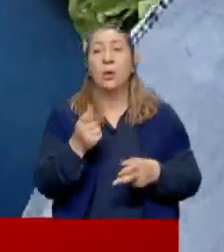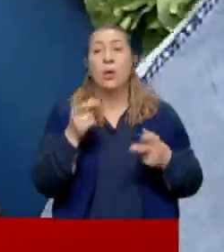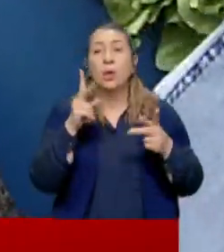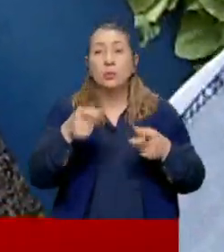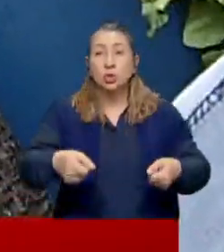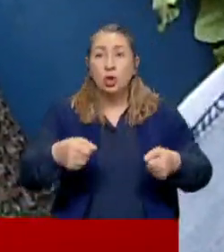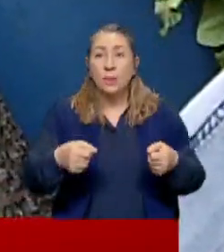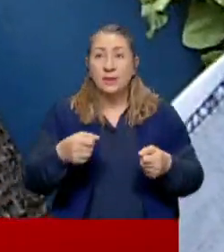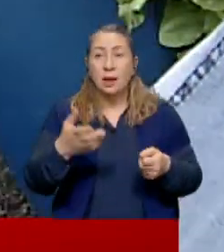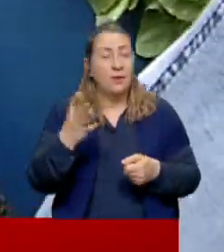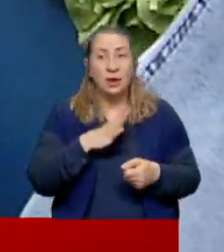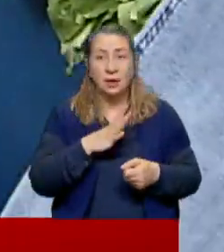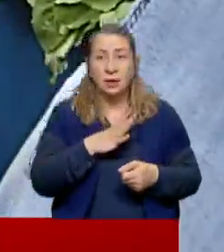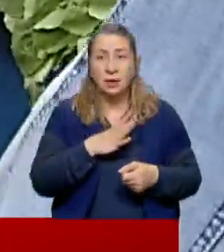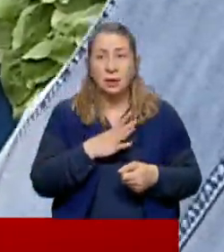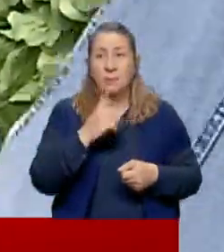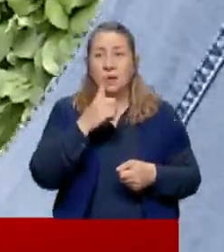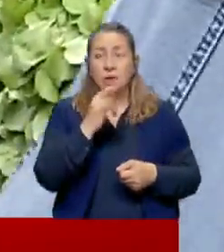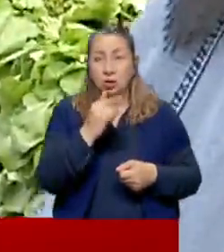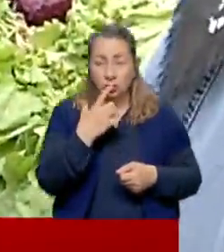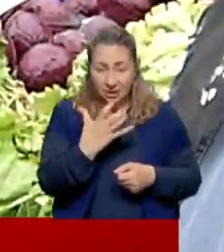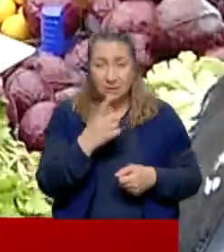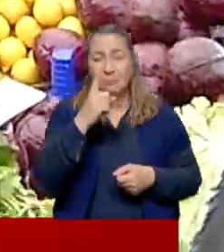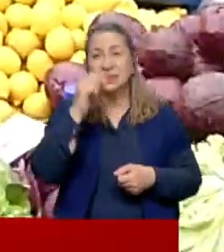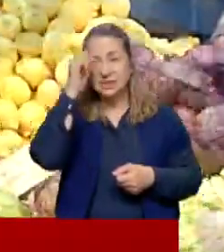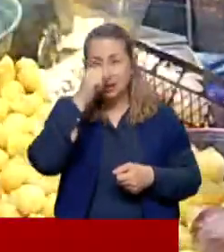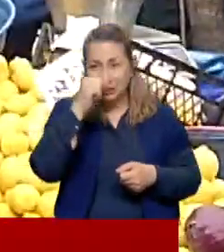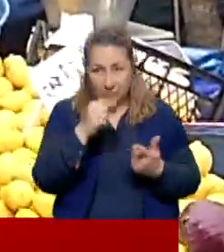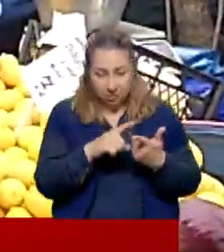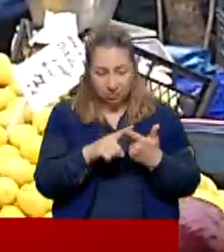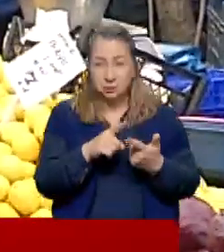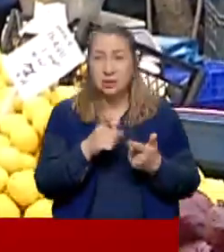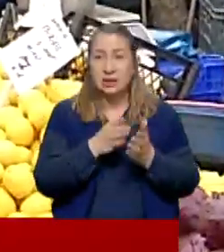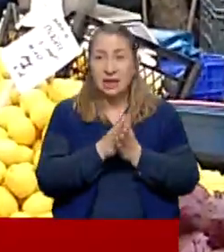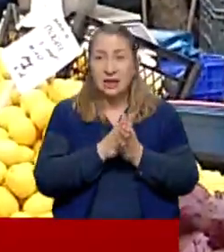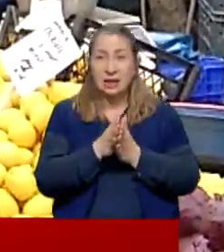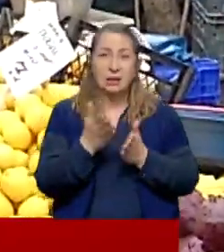var işte ve domates bir kilo salatalık